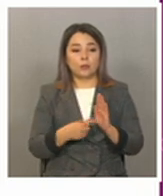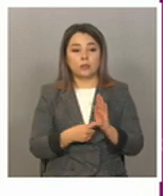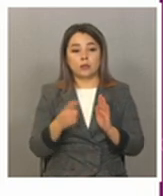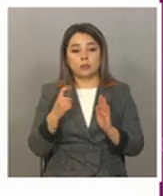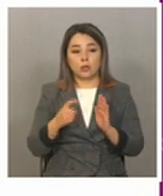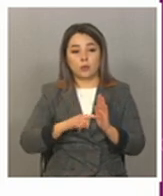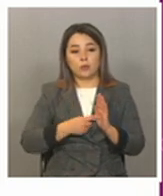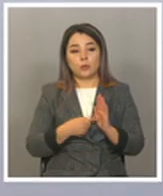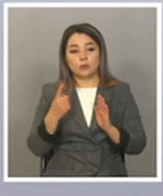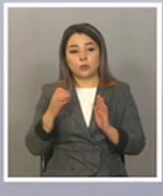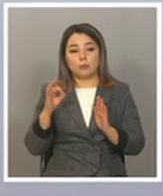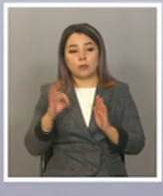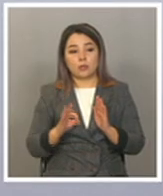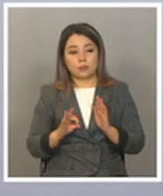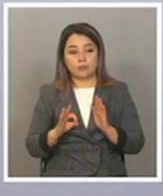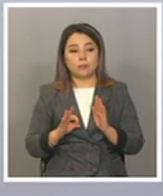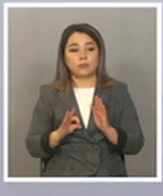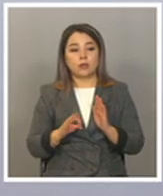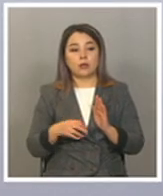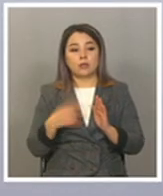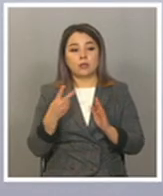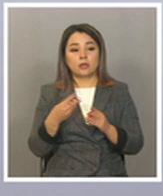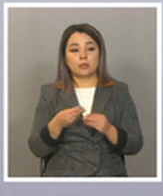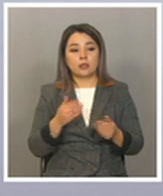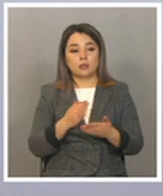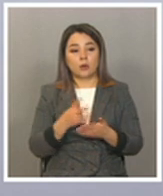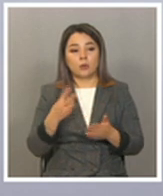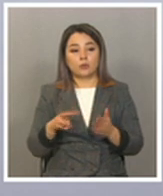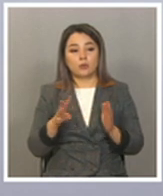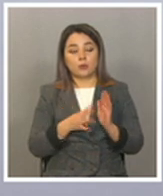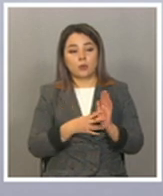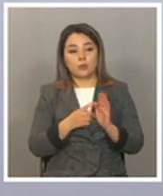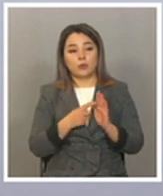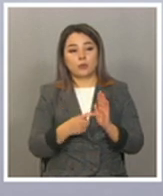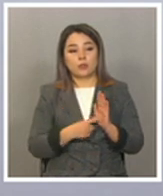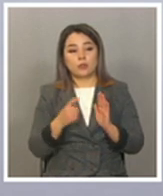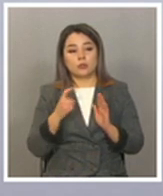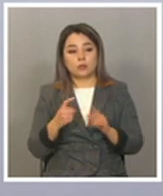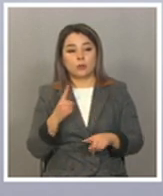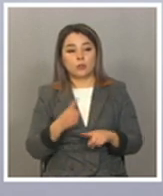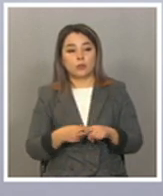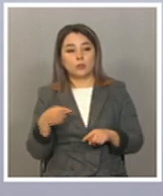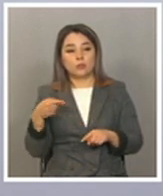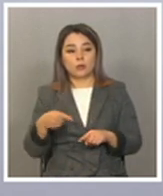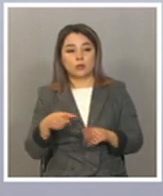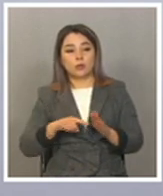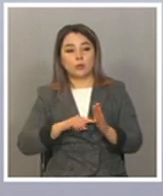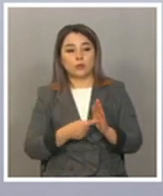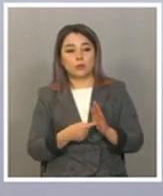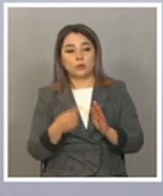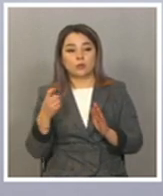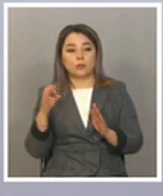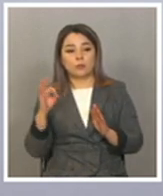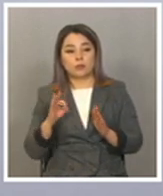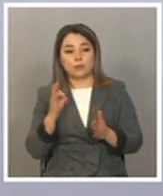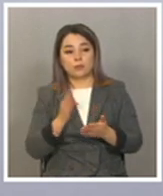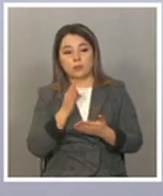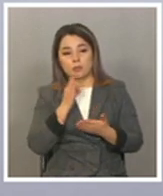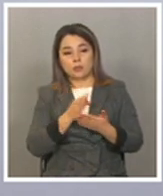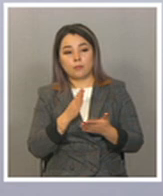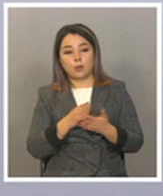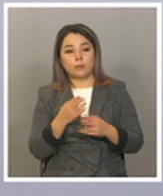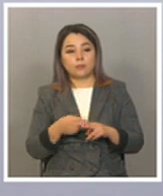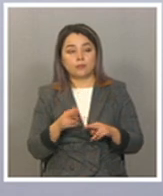көбейтілген 100%, екінші ертіндіде 39 бөлінген x қосылған 1000 көбейтілген 100%-ке.